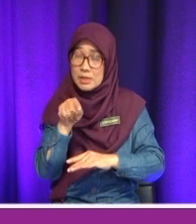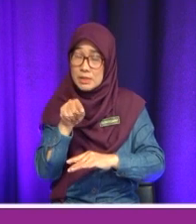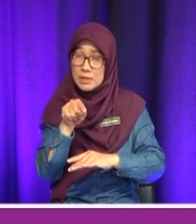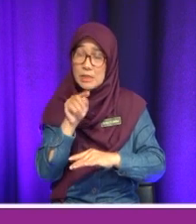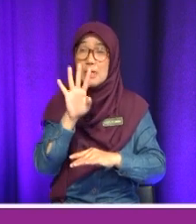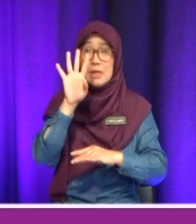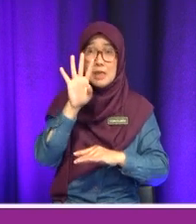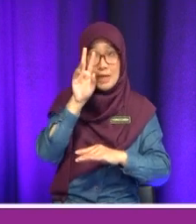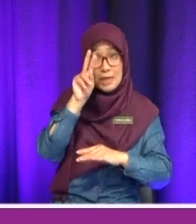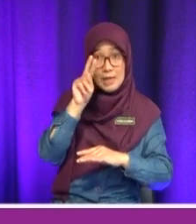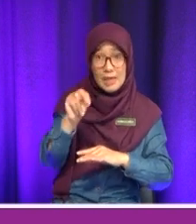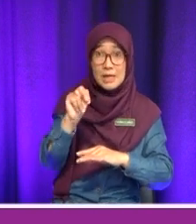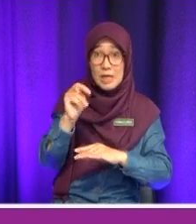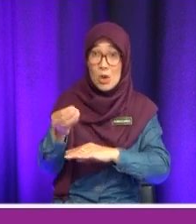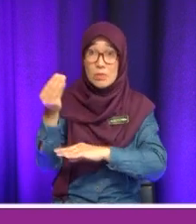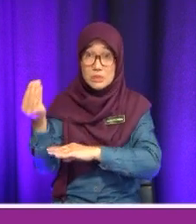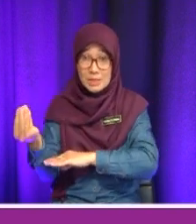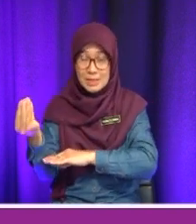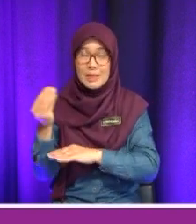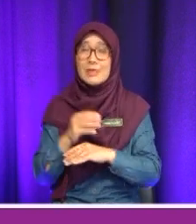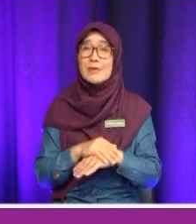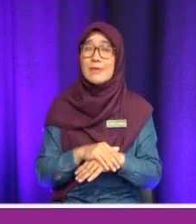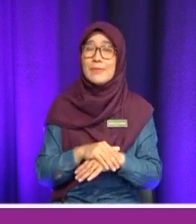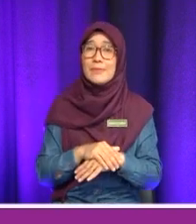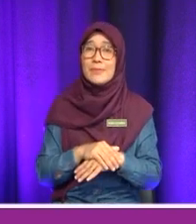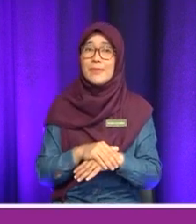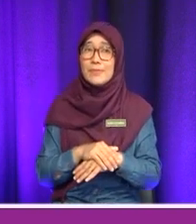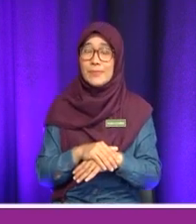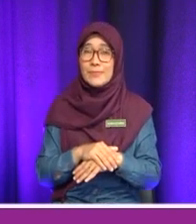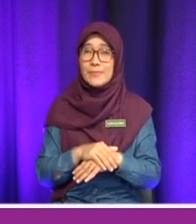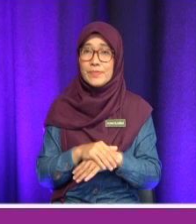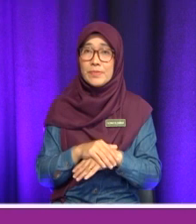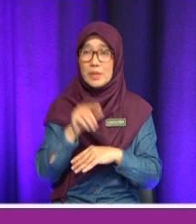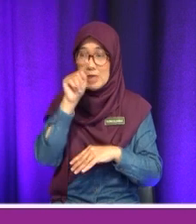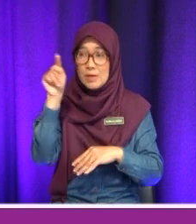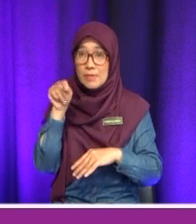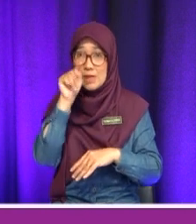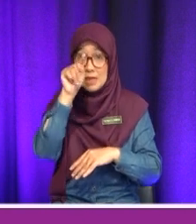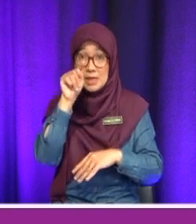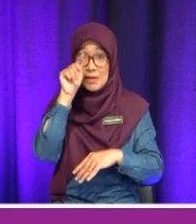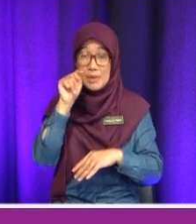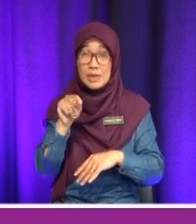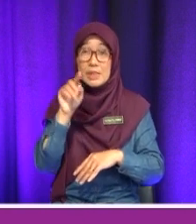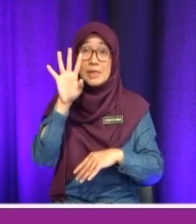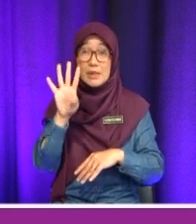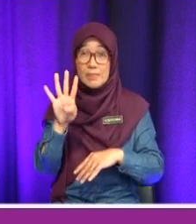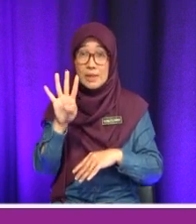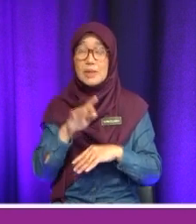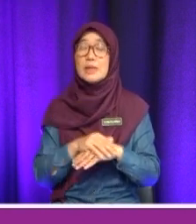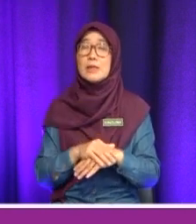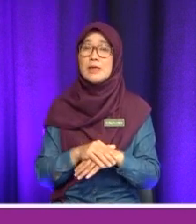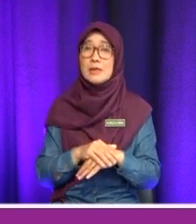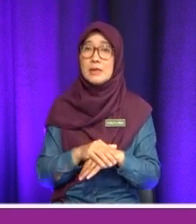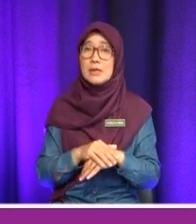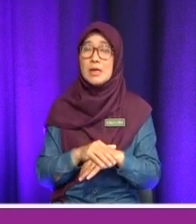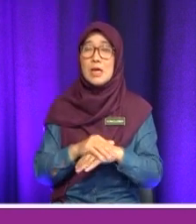Susunan dalam membuat bulatan mewakili satu susunan jadi kita perlu bahagiakan dengan 4 supaya nomor tersebut tidak susunan tersebut tidak